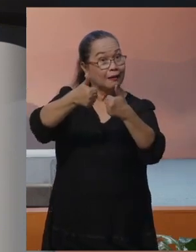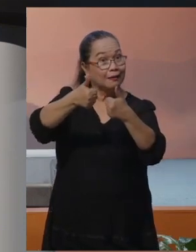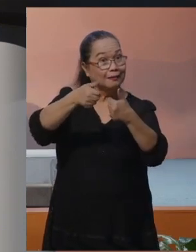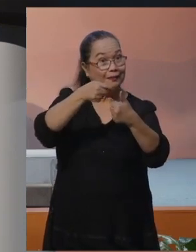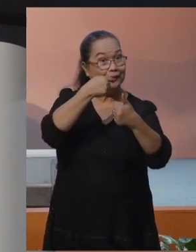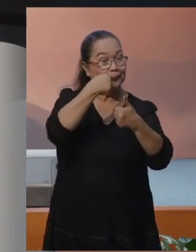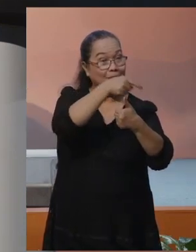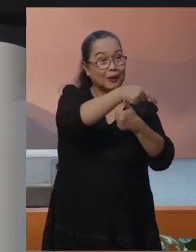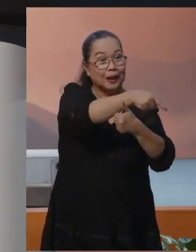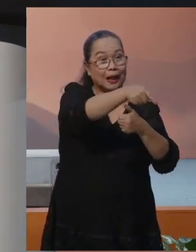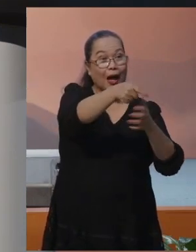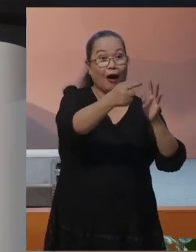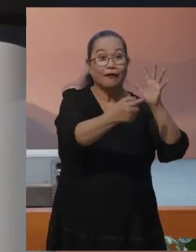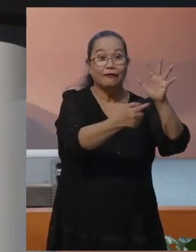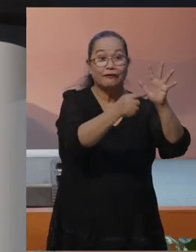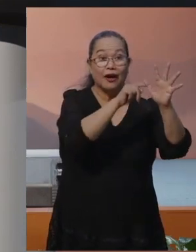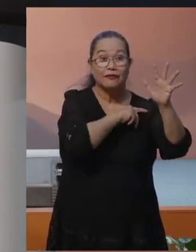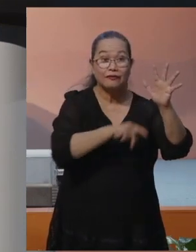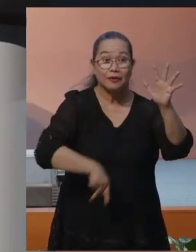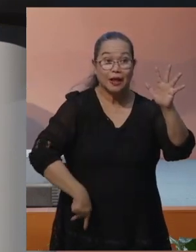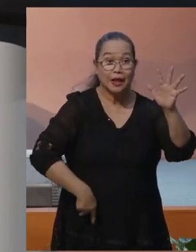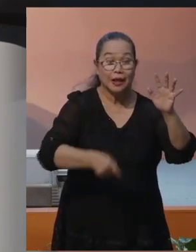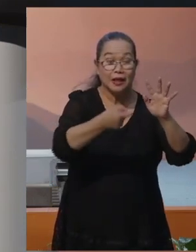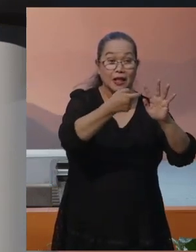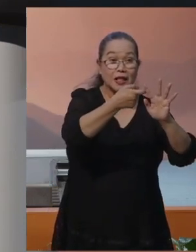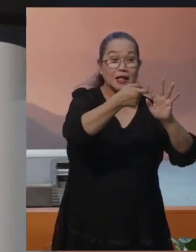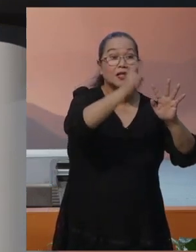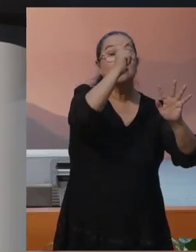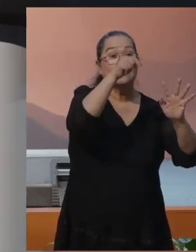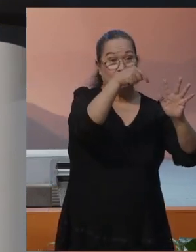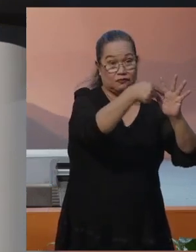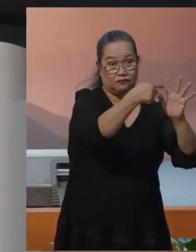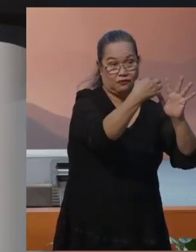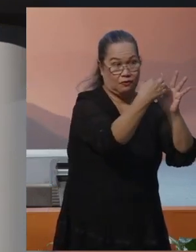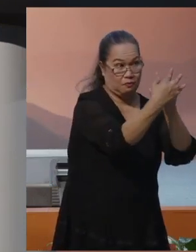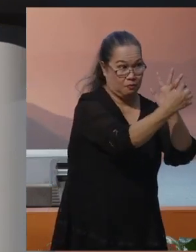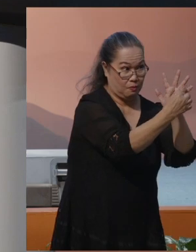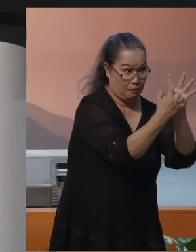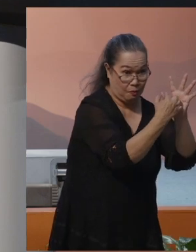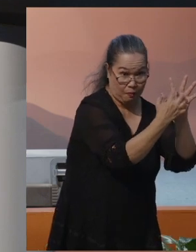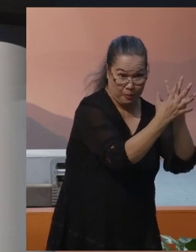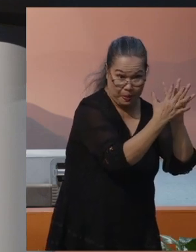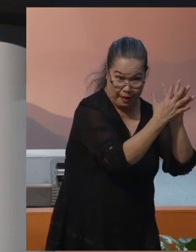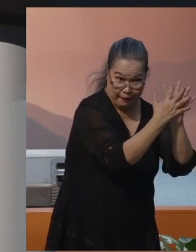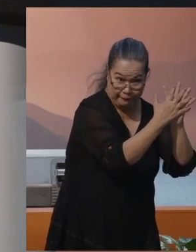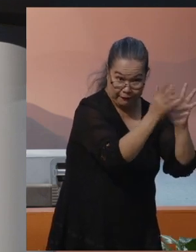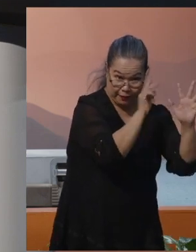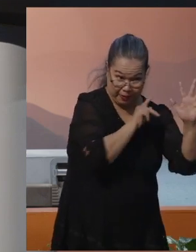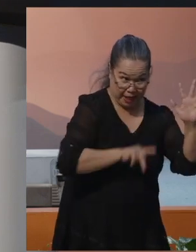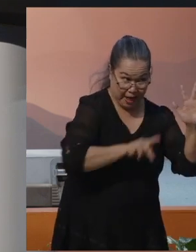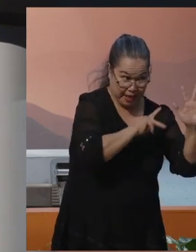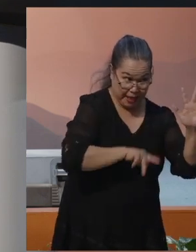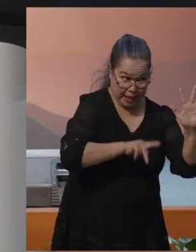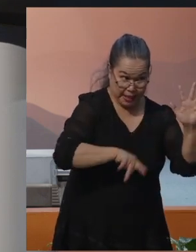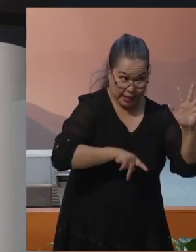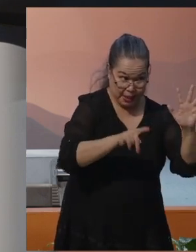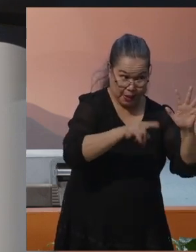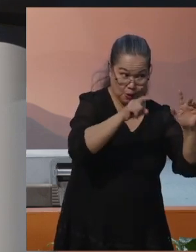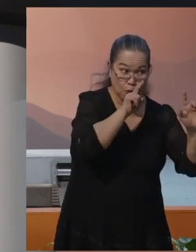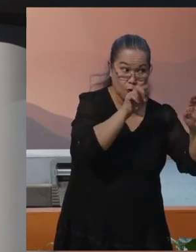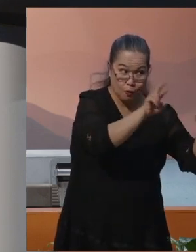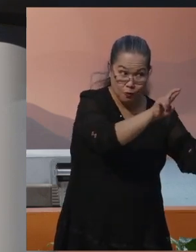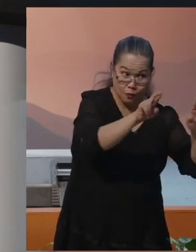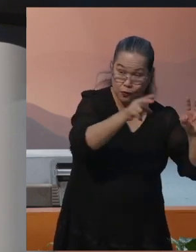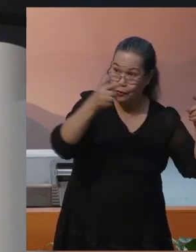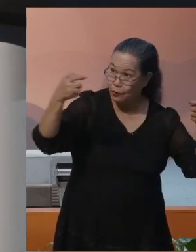ibinibigay ng mga hari ng mga Amorita. Kahit na porsigido ang mga ibang bayan na labanan ng Israel, hindi